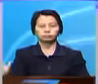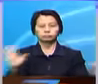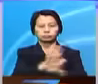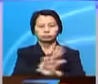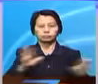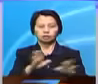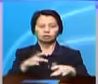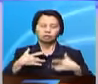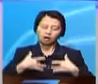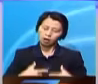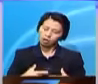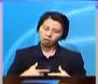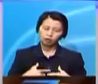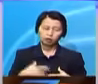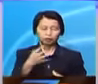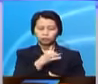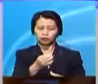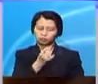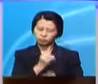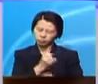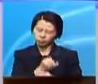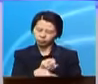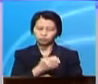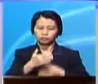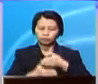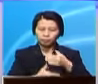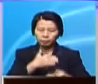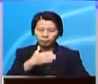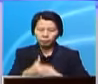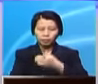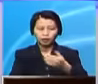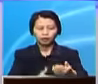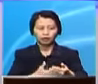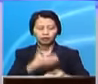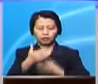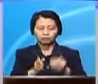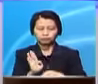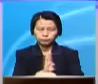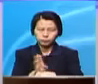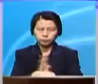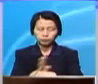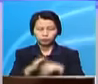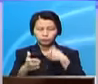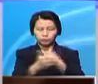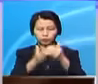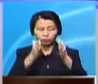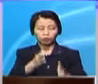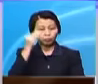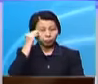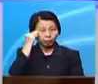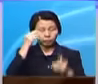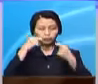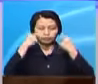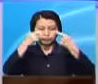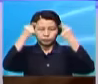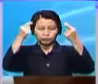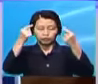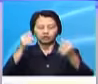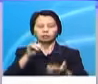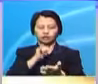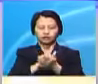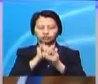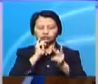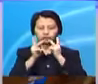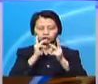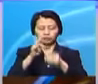Jangan berputus asa dan bersungguh-sungguh memajukan perusahaan sehingga orang Melayu berjaya. Kata-kata